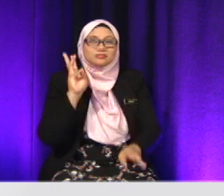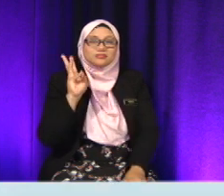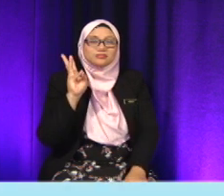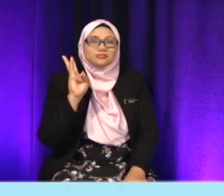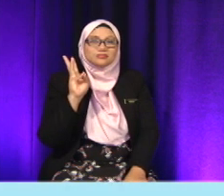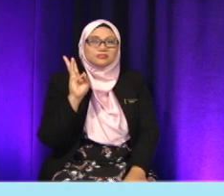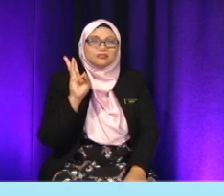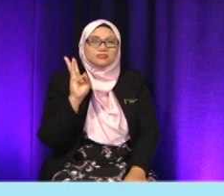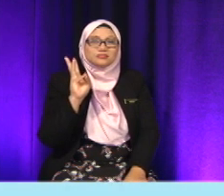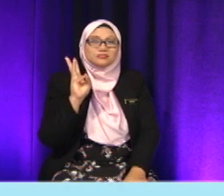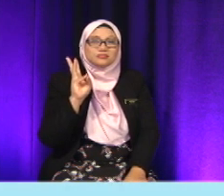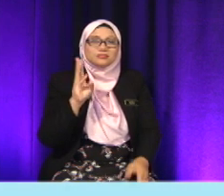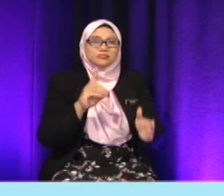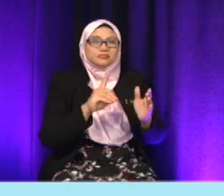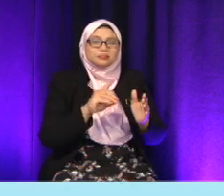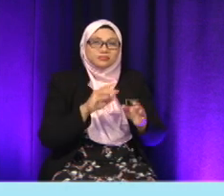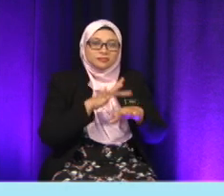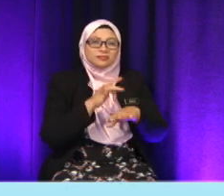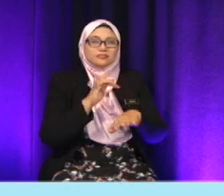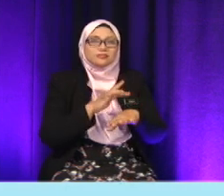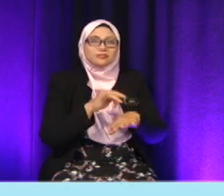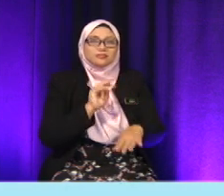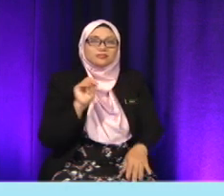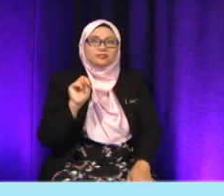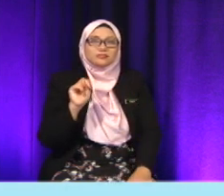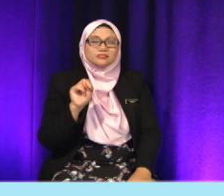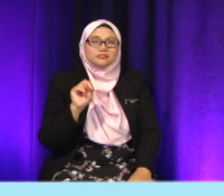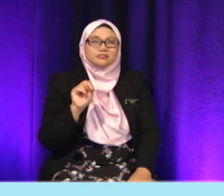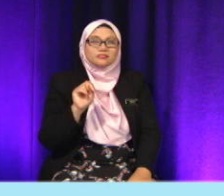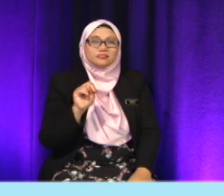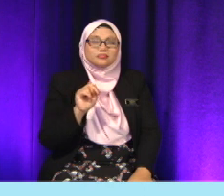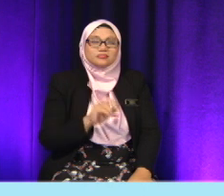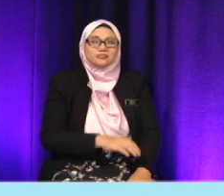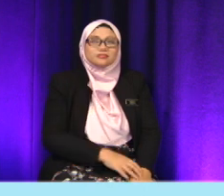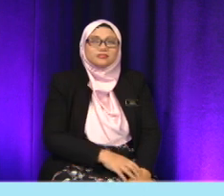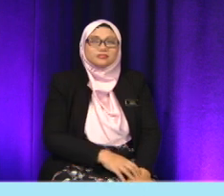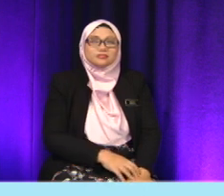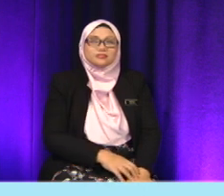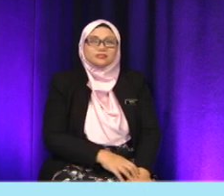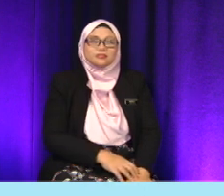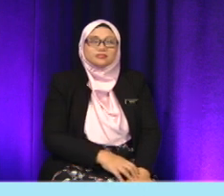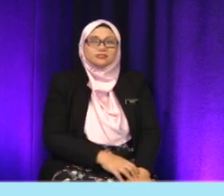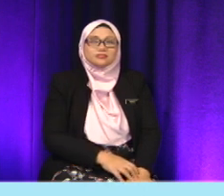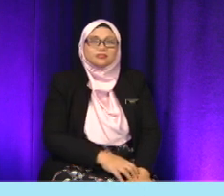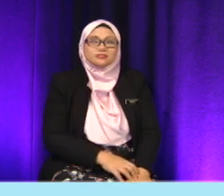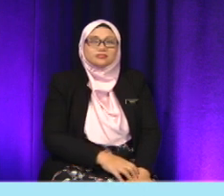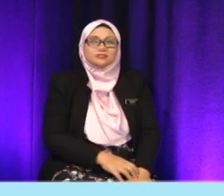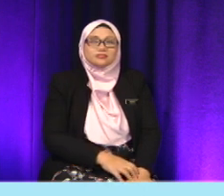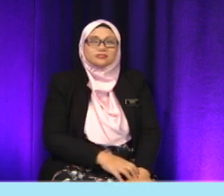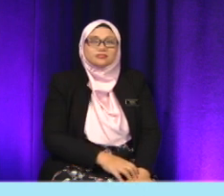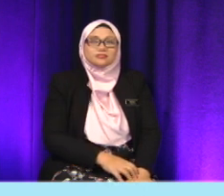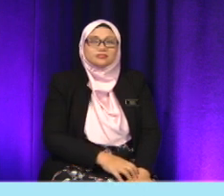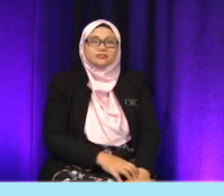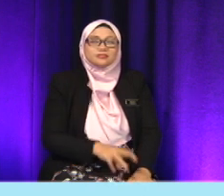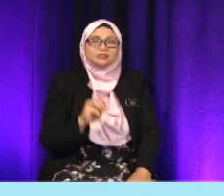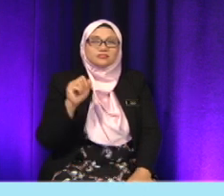ee di finish panggilan nah oke di saat ada pemainnya Sudah sama dengan mie